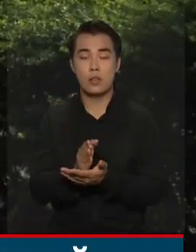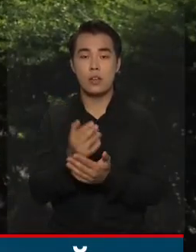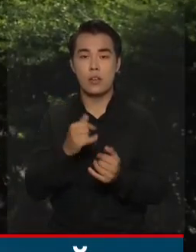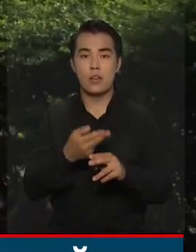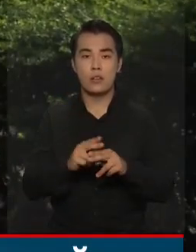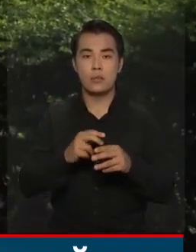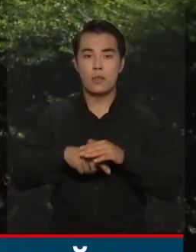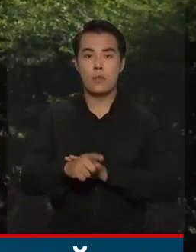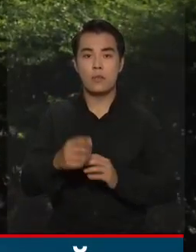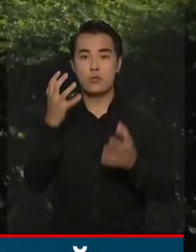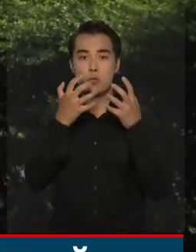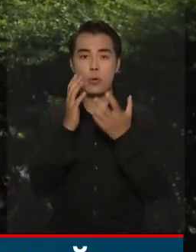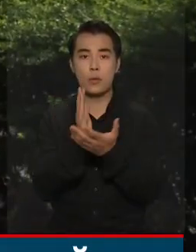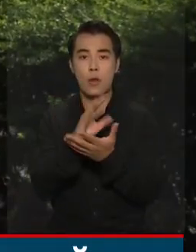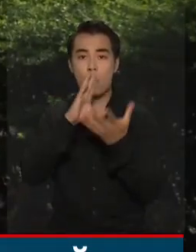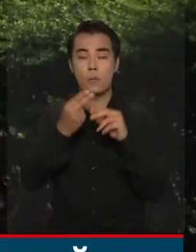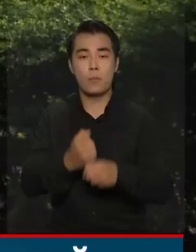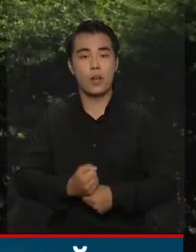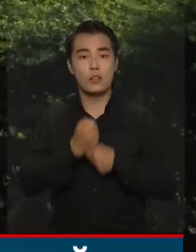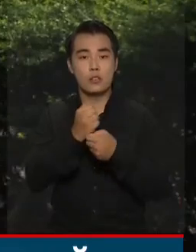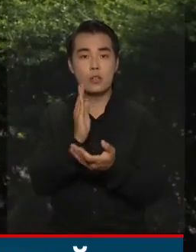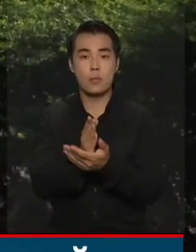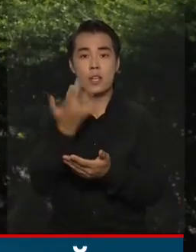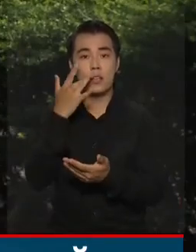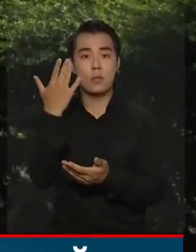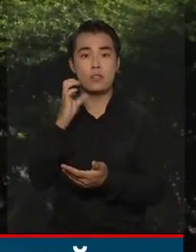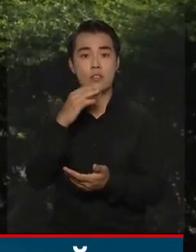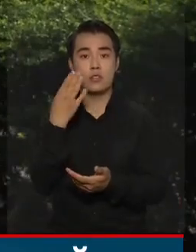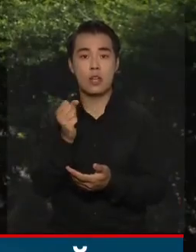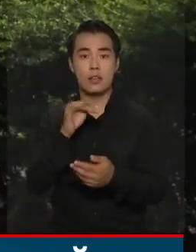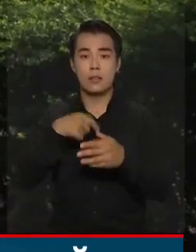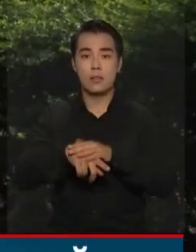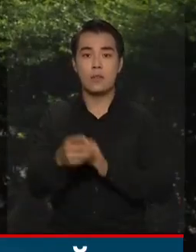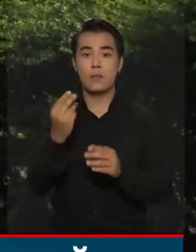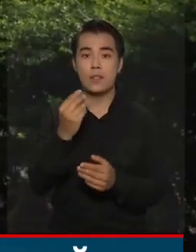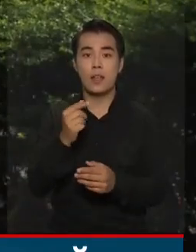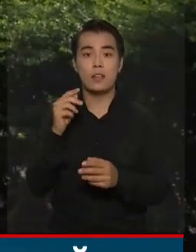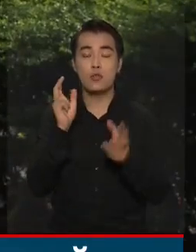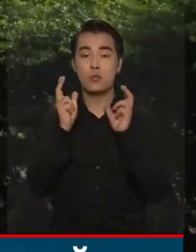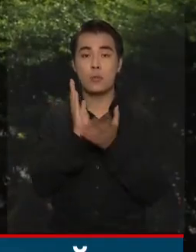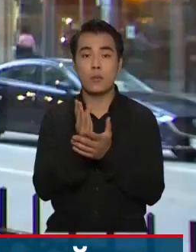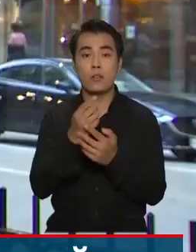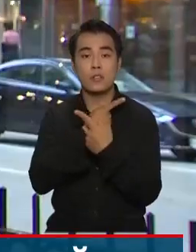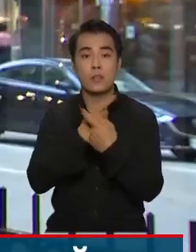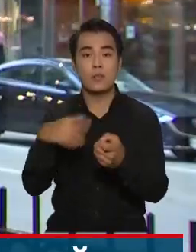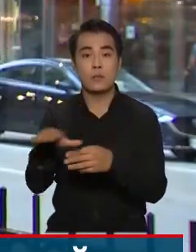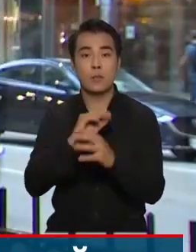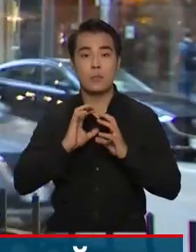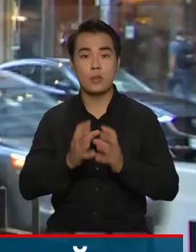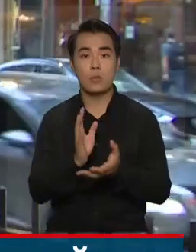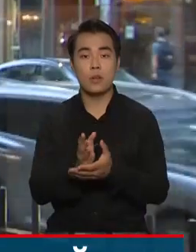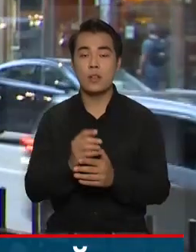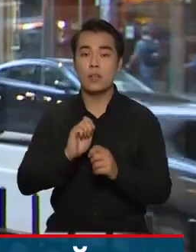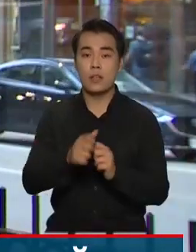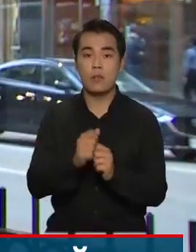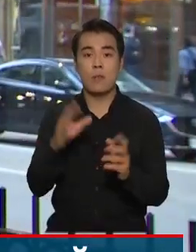да, есть, значит, политическая поддержка со стороны Соединенных Штатов и финансовых институтов. Я думаю, это будет сигнал для всего мира. Об